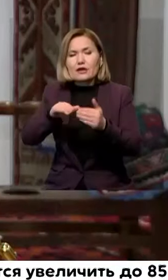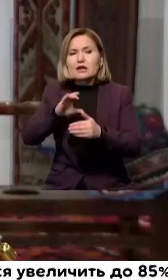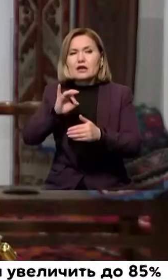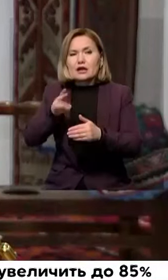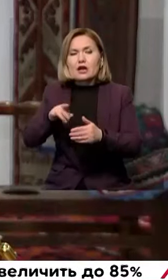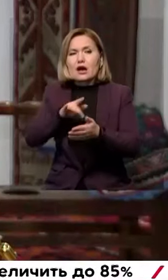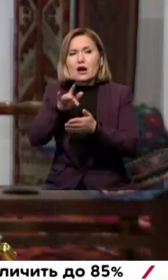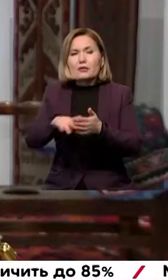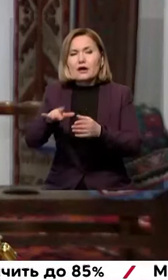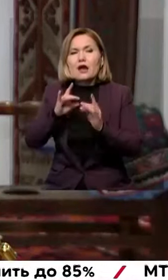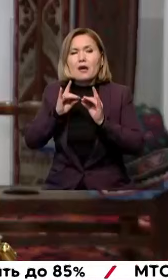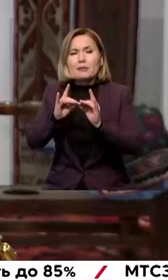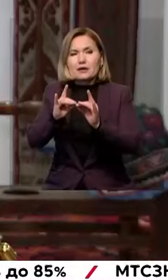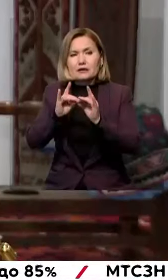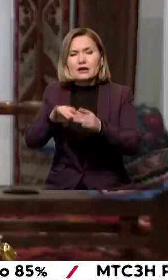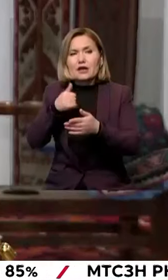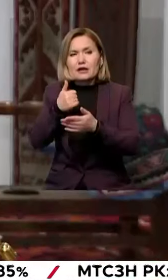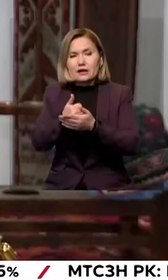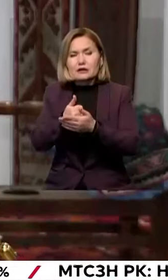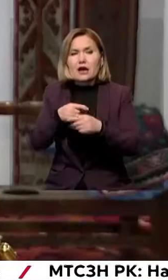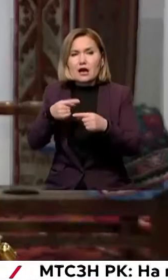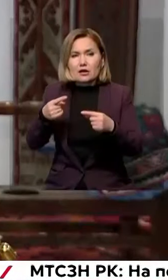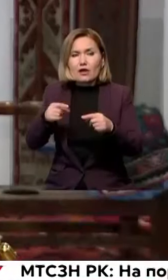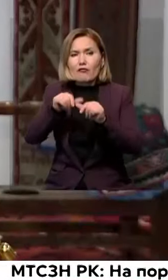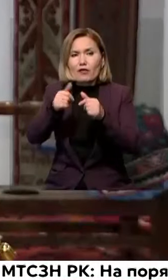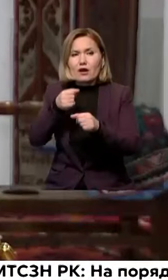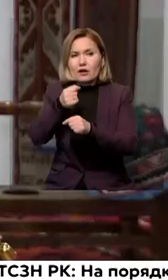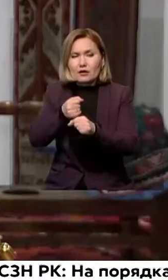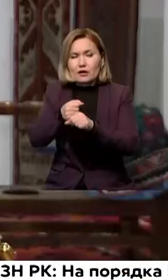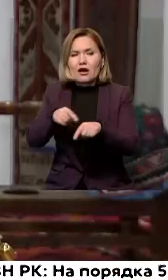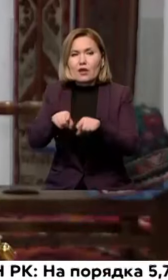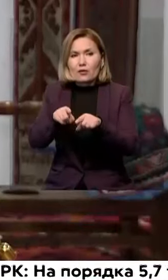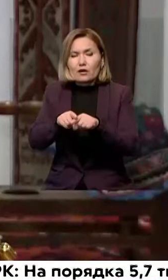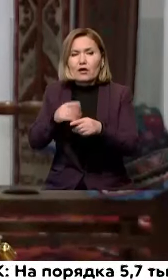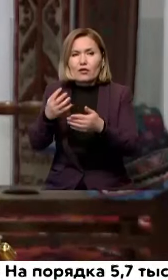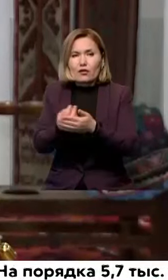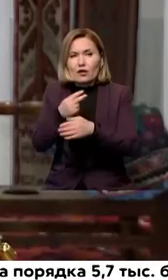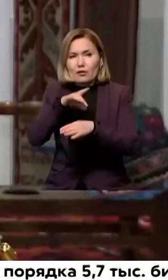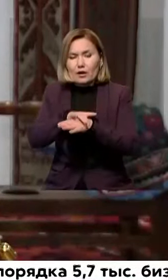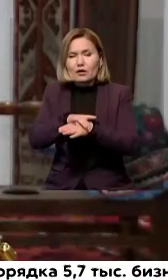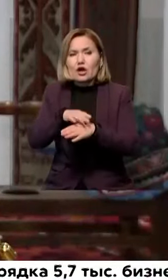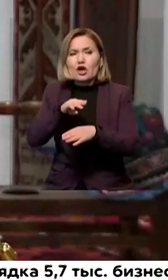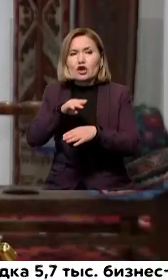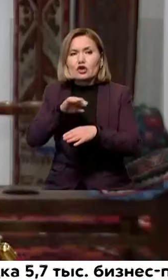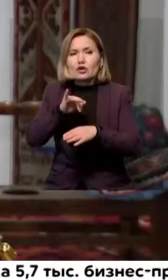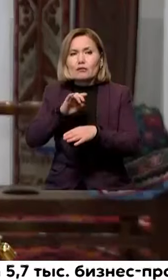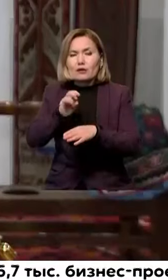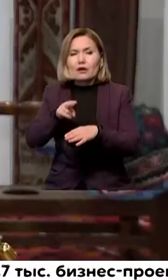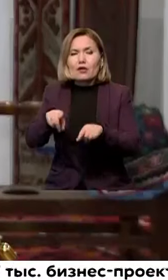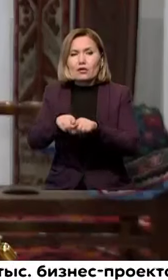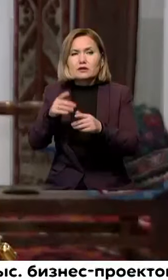Сарайшық қалашығынан осы бесіктің негізгі құрамдас бөлігі түбектің табылғандығын дәлелдейтін археологиялық материалдарда